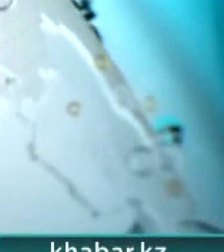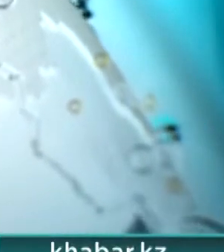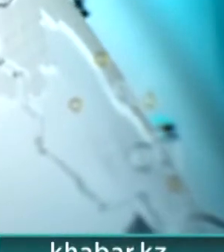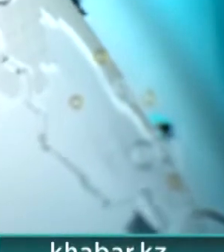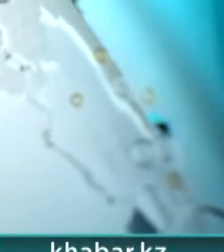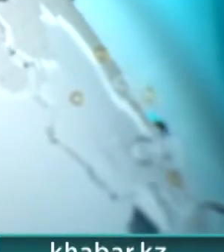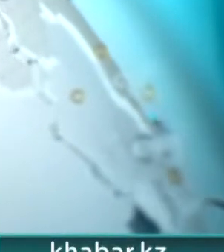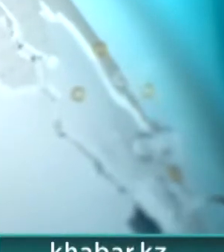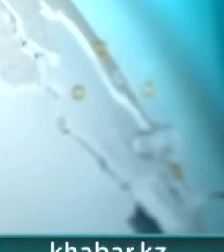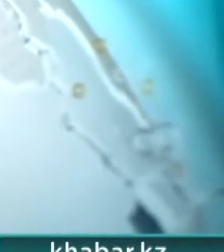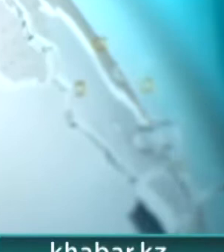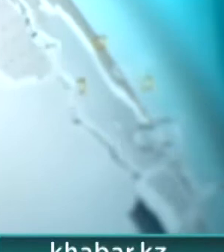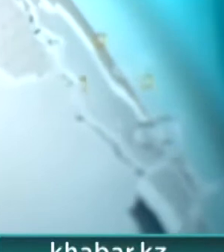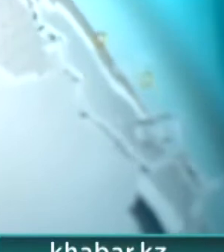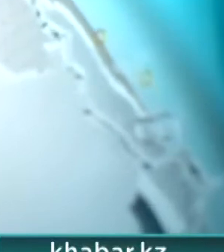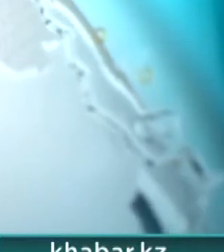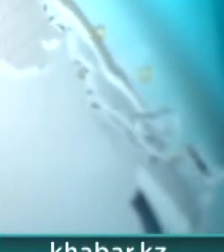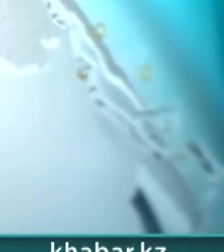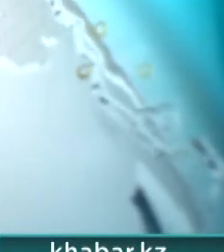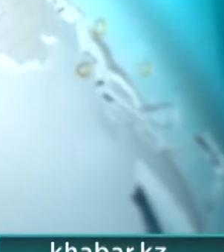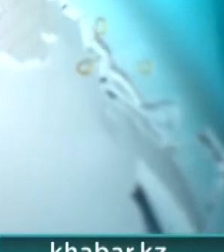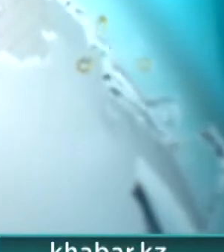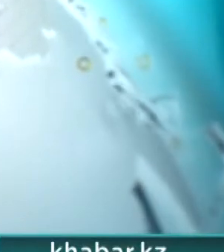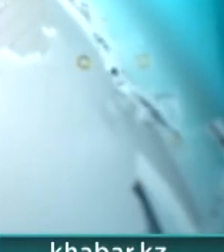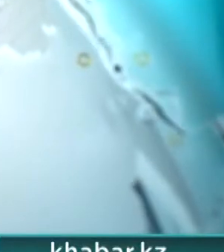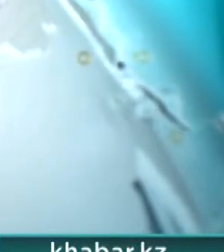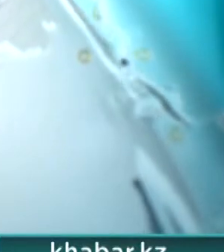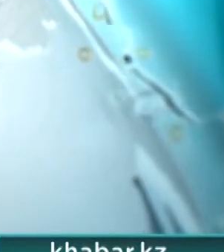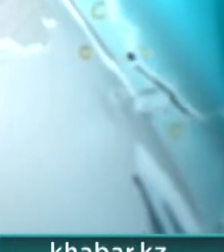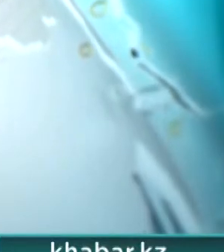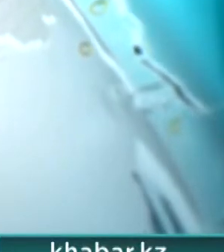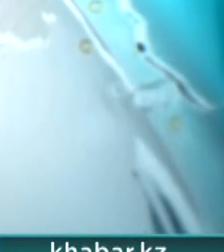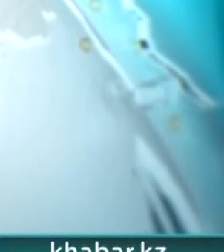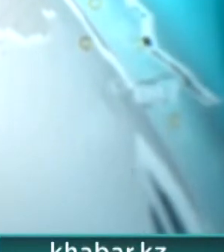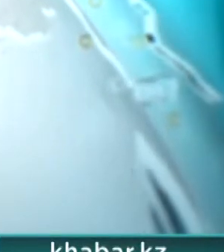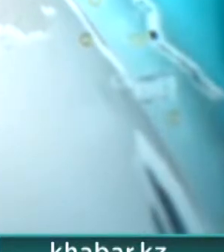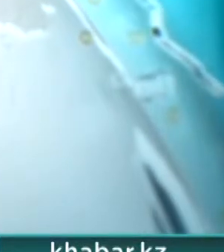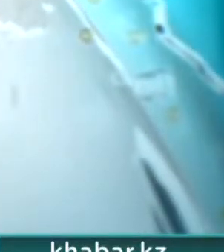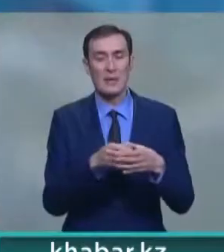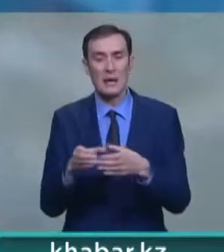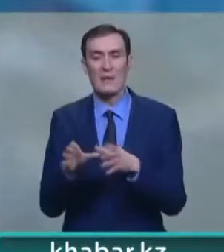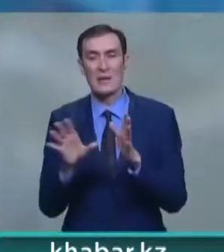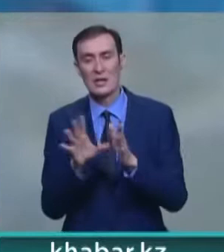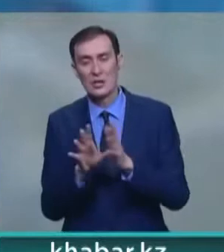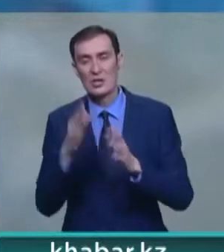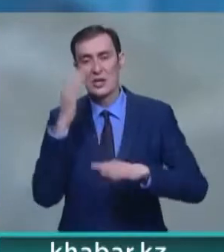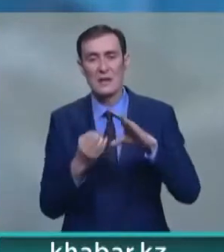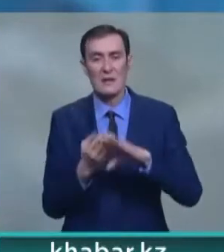составили 120 миллиардов тенге. Также обеспечено стабильное функционирование всех предприятий в